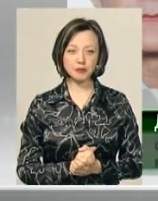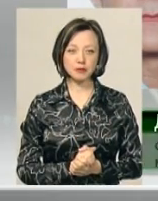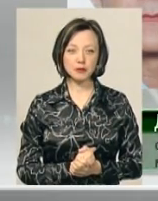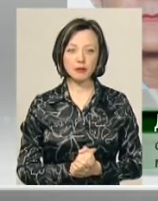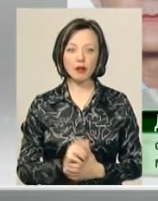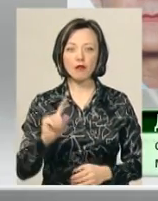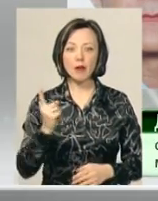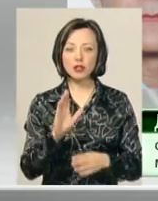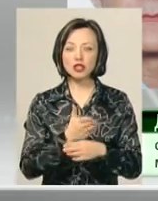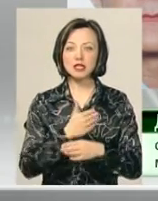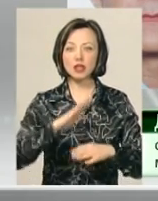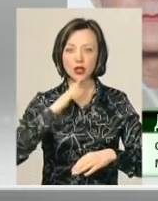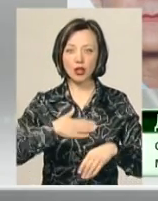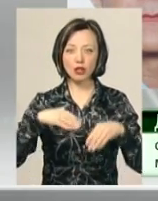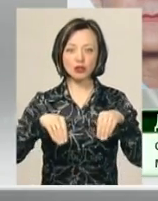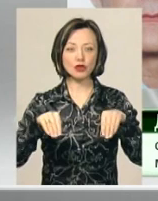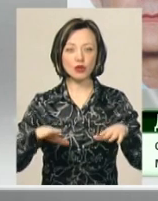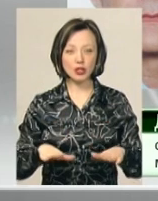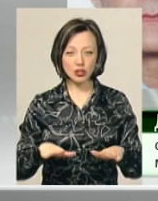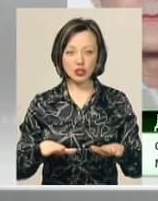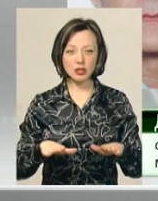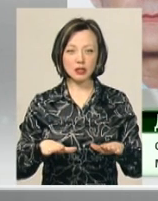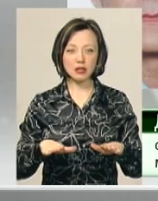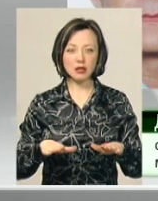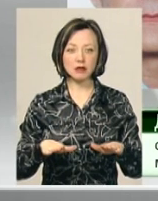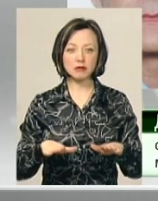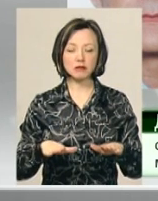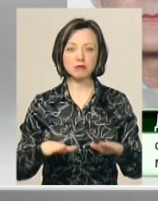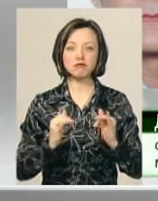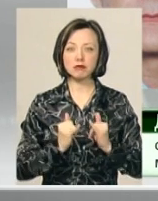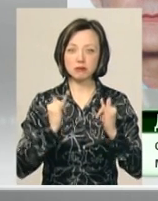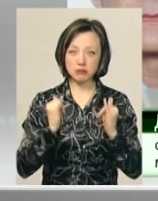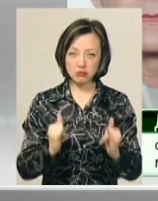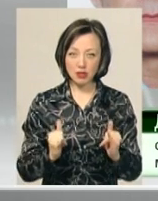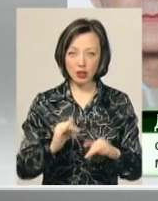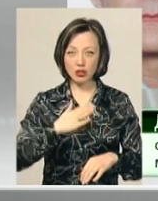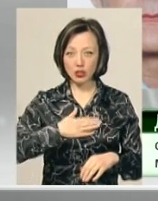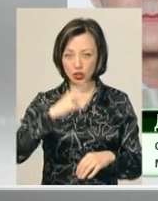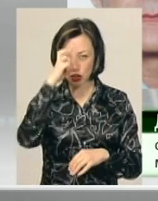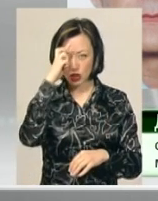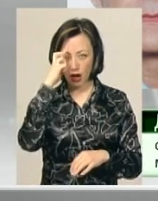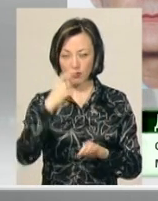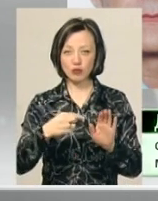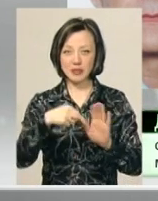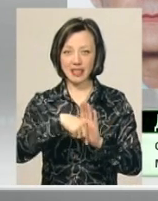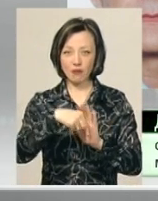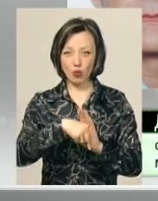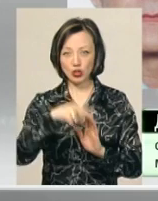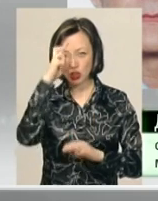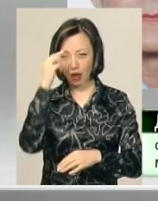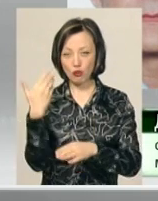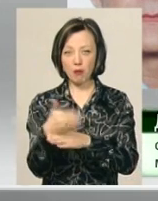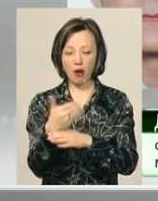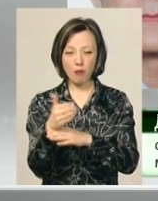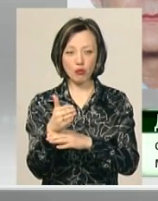першій частині нашого рішення віддається шана нашій державній символіці, нашому державному